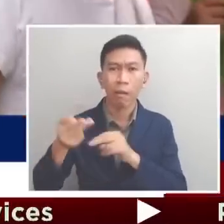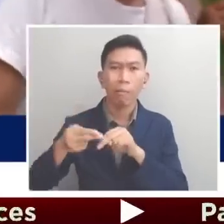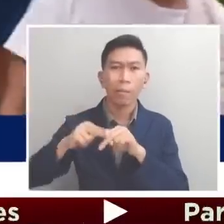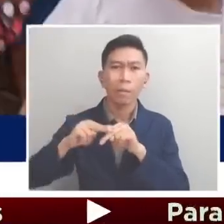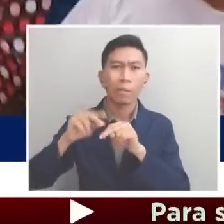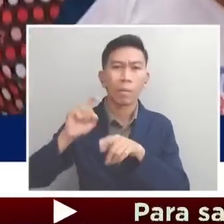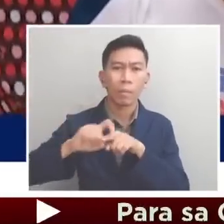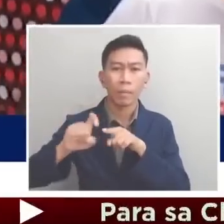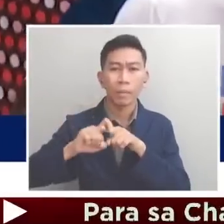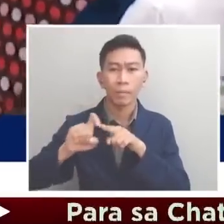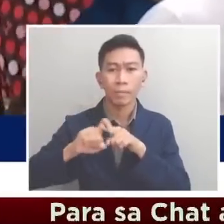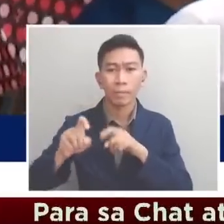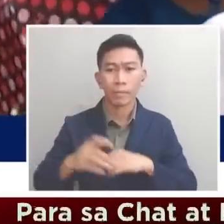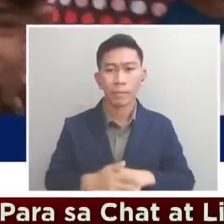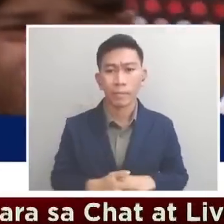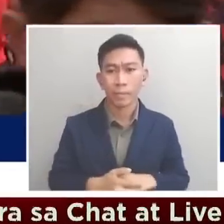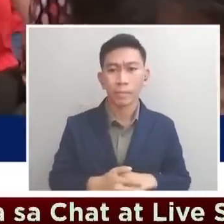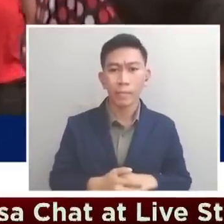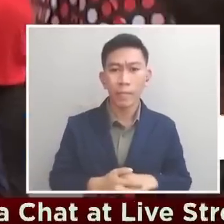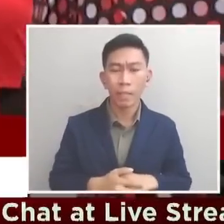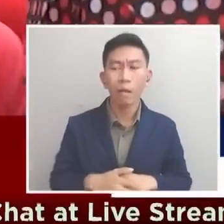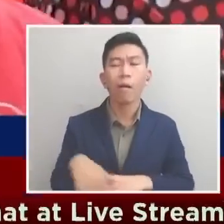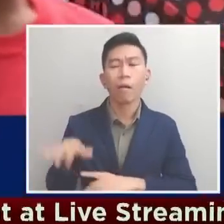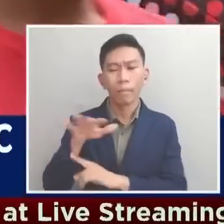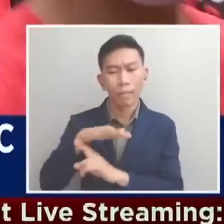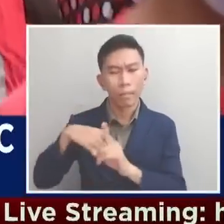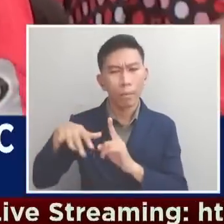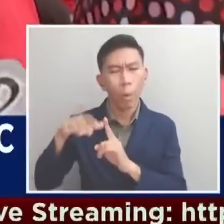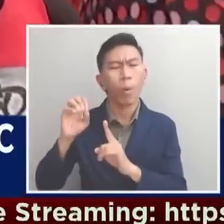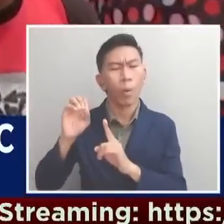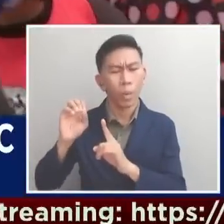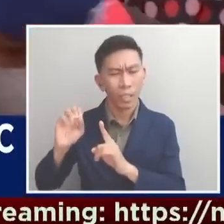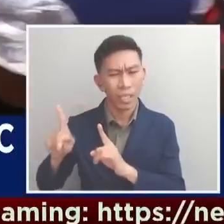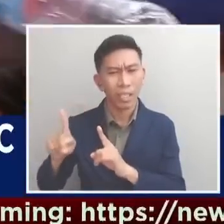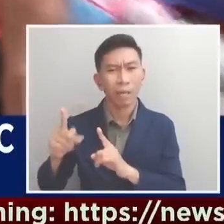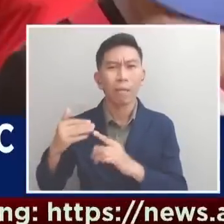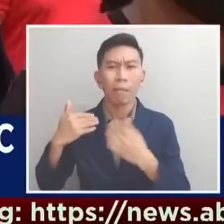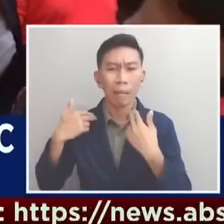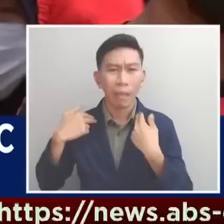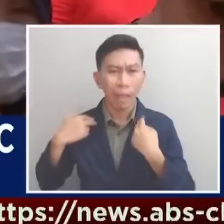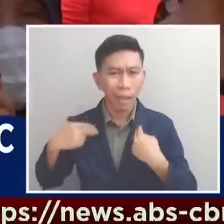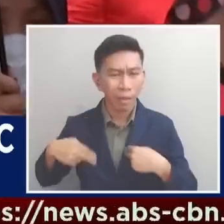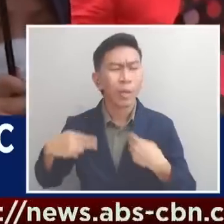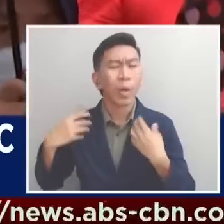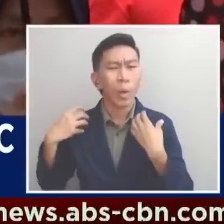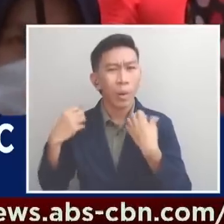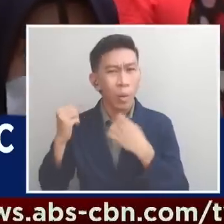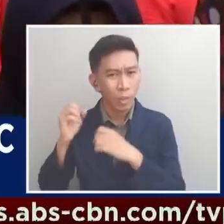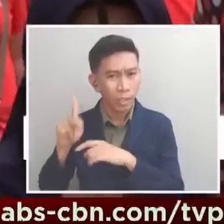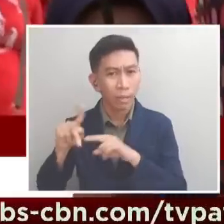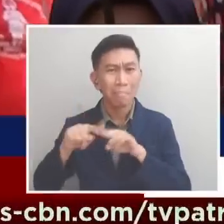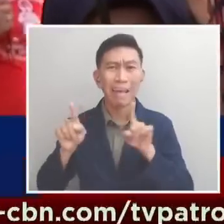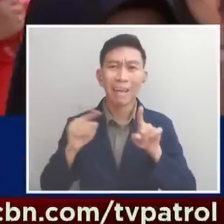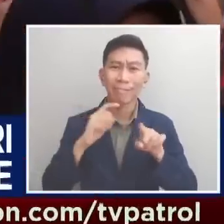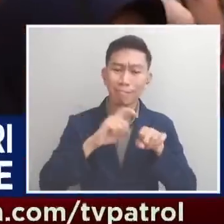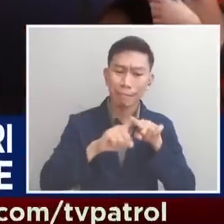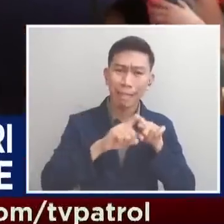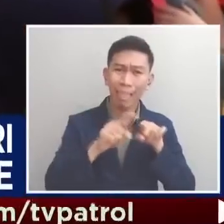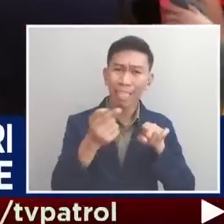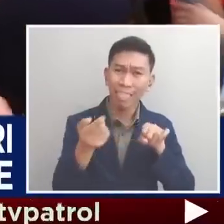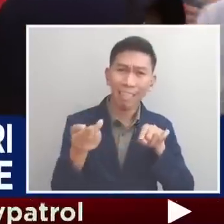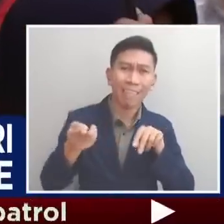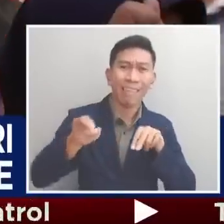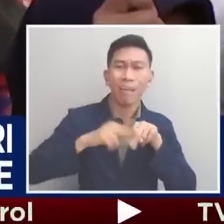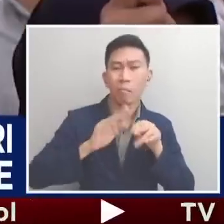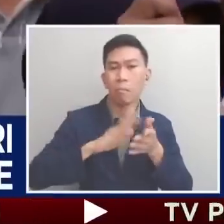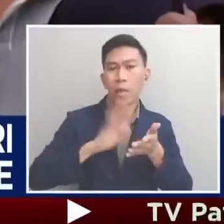kung ayaw nila. Huwag nilang tingnan yung epekto sa kalusugan. Magmamahal ang presyo ng kuryente. Mula sa 7 pesos na generation